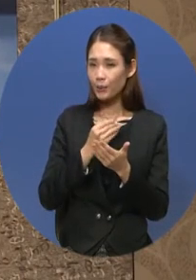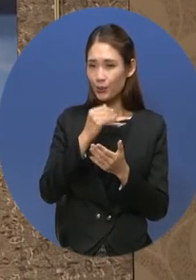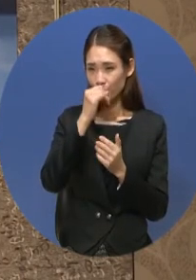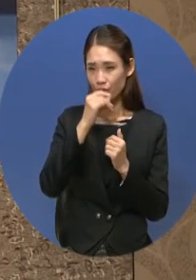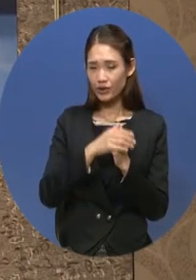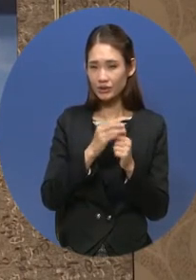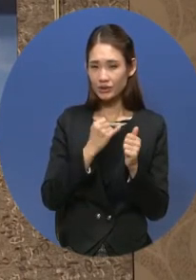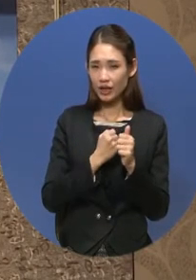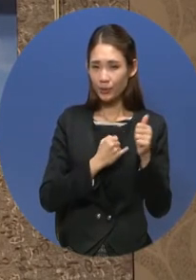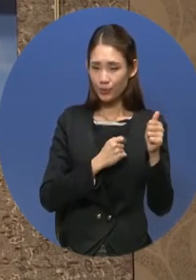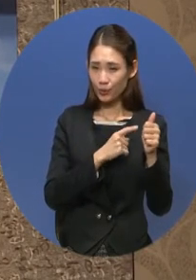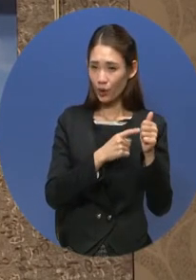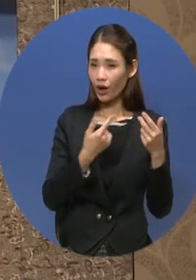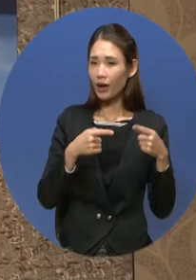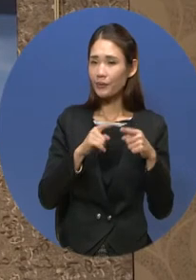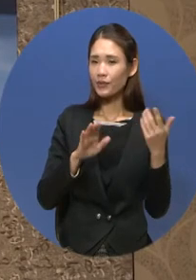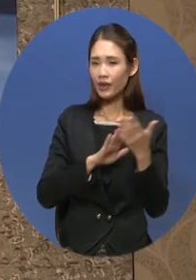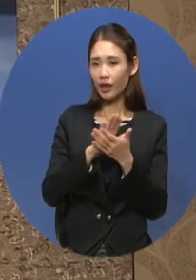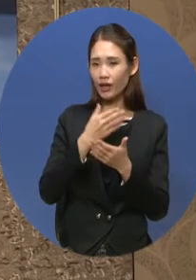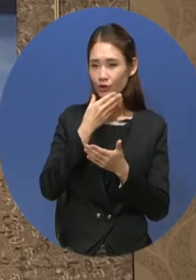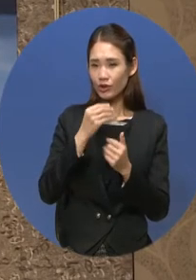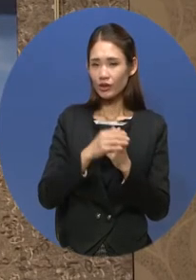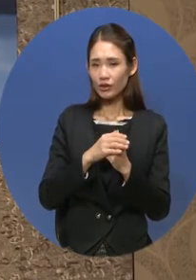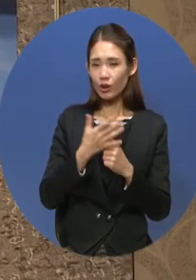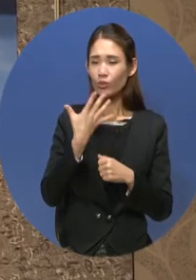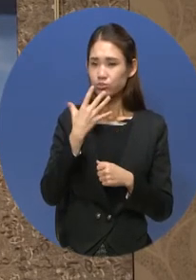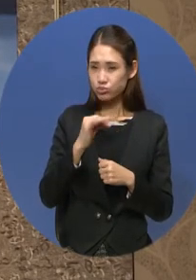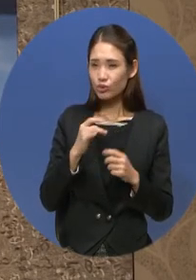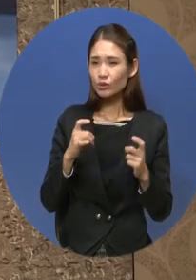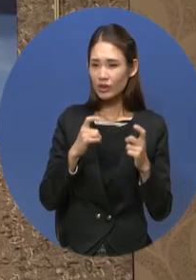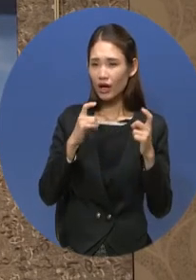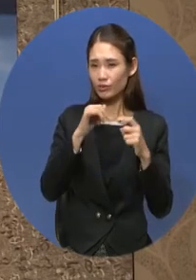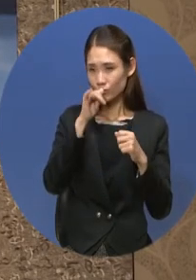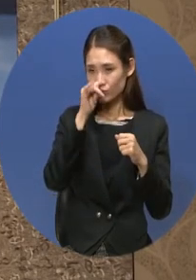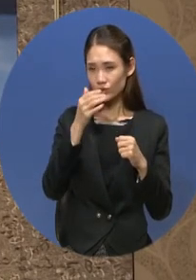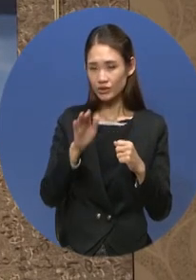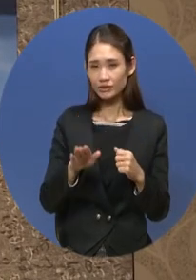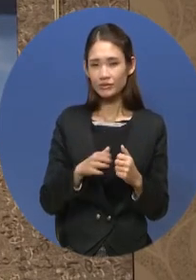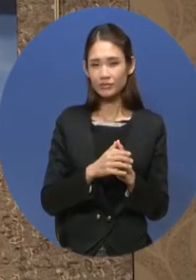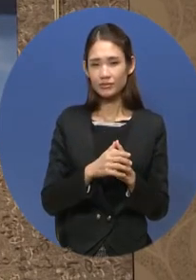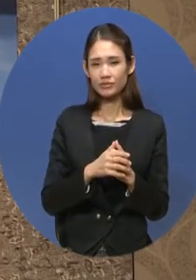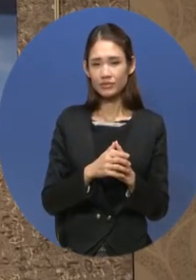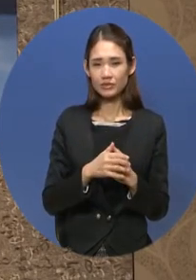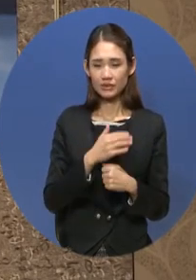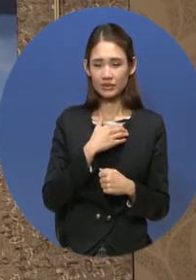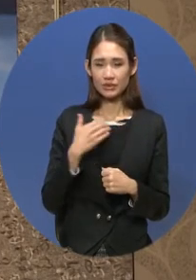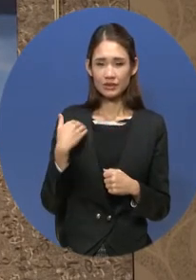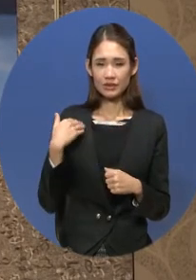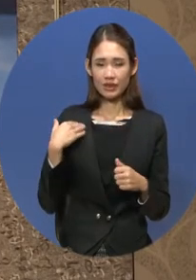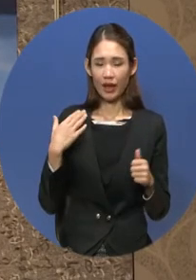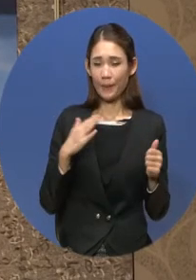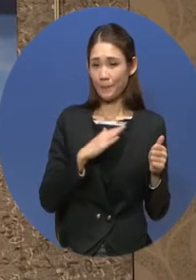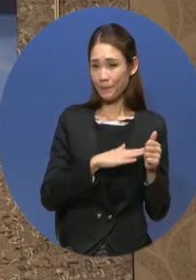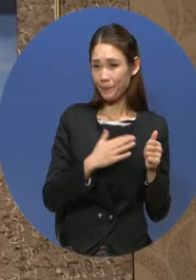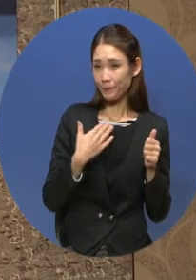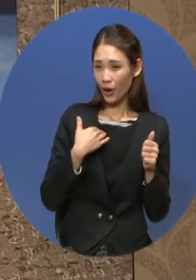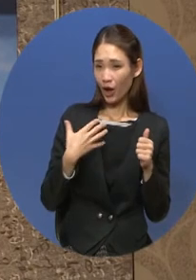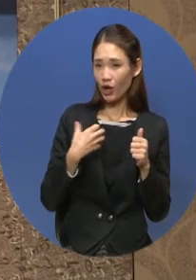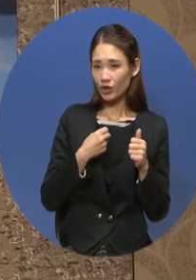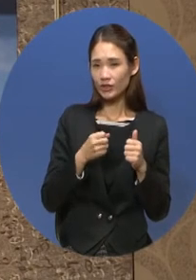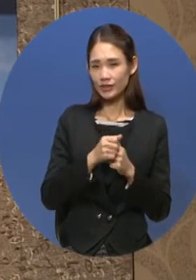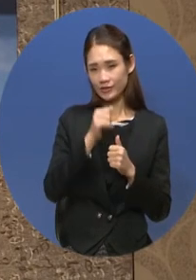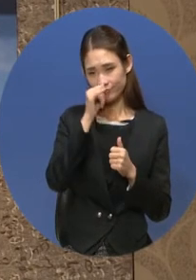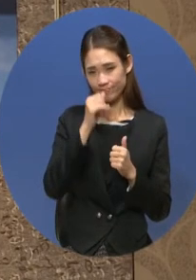또 그렇죠. 남편과 나누는 행복도 있고, 물론 싸우기도 하죠. 싸우기도 하지만, 그래도 든든한 내 편이 있다라는 것도 좋은 맞습니다.